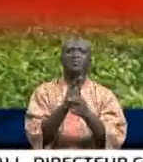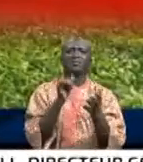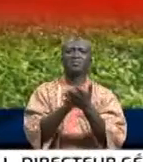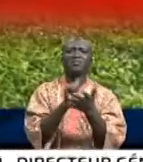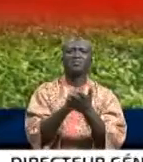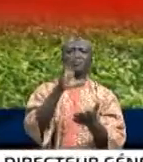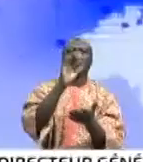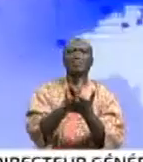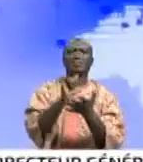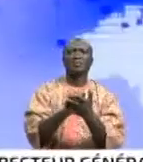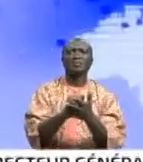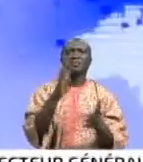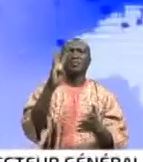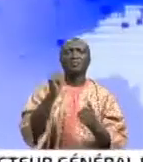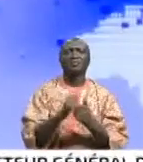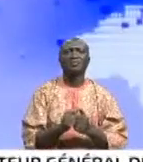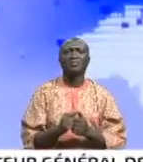Terre